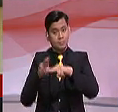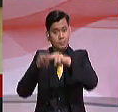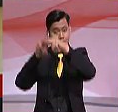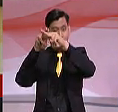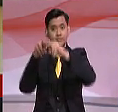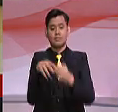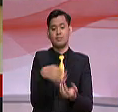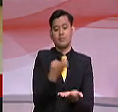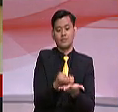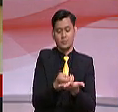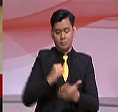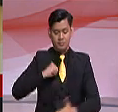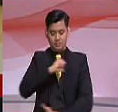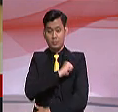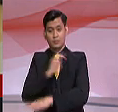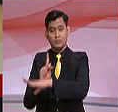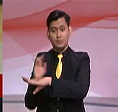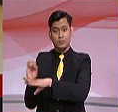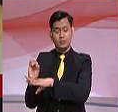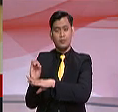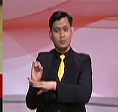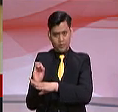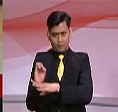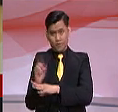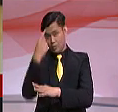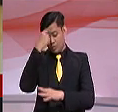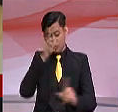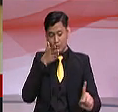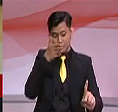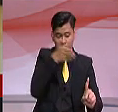nilai ekonomi ahli koperasi terutamanya dari golongan